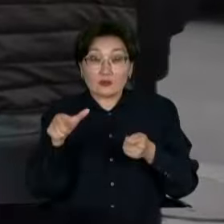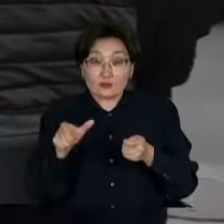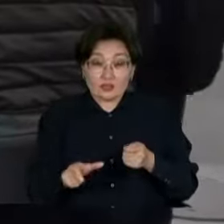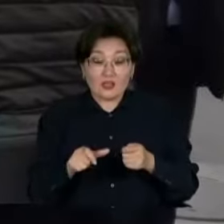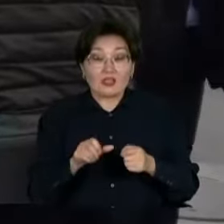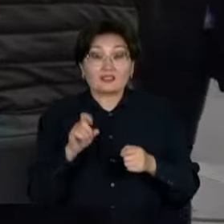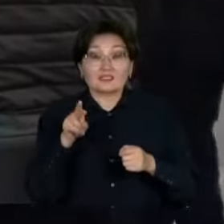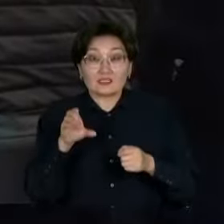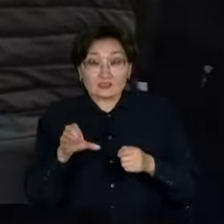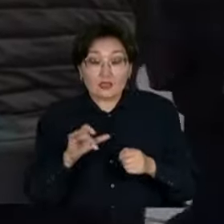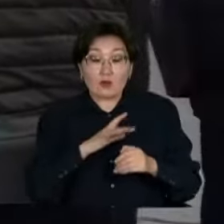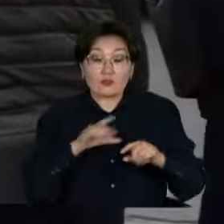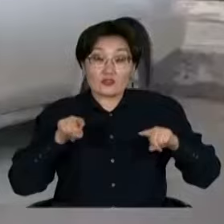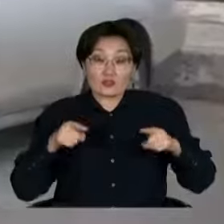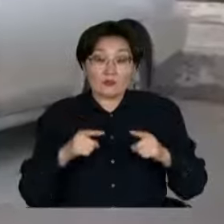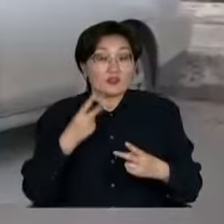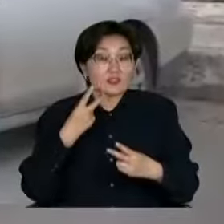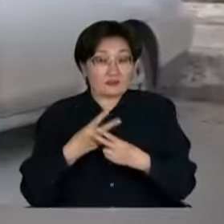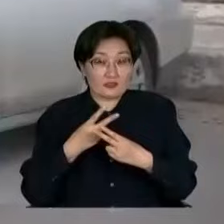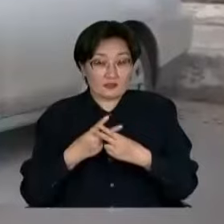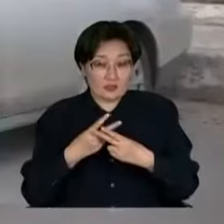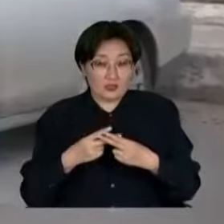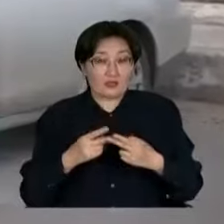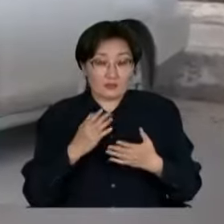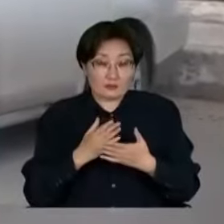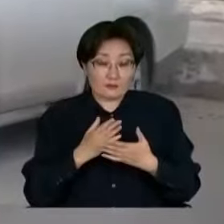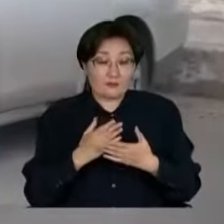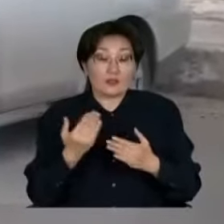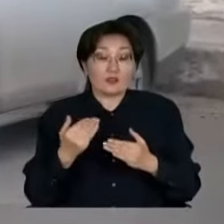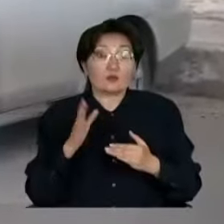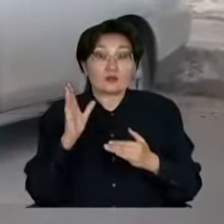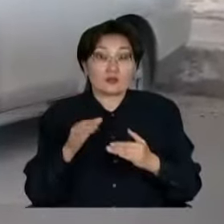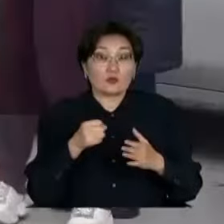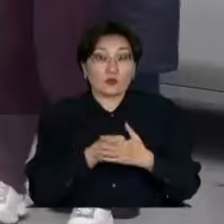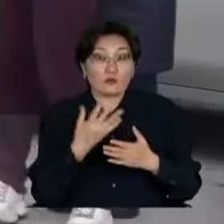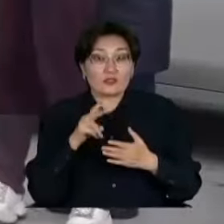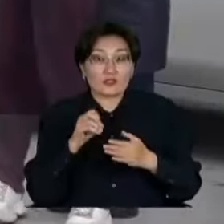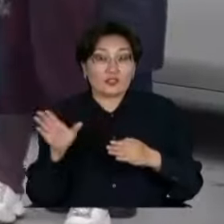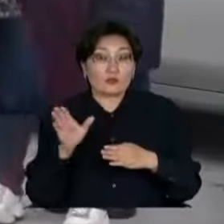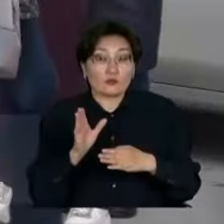финпирамиды «Сакс Инвест» был задержан и водворен в изолятор временного содержания. Ему грозит до 5 лет